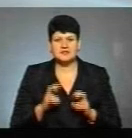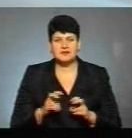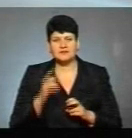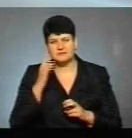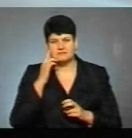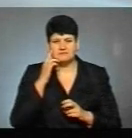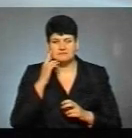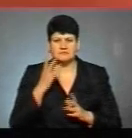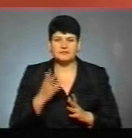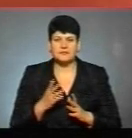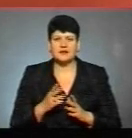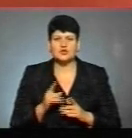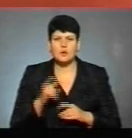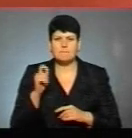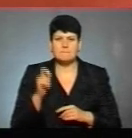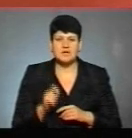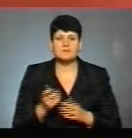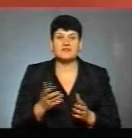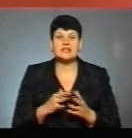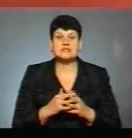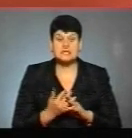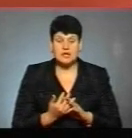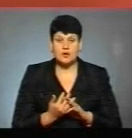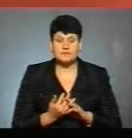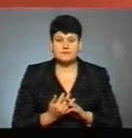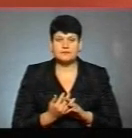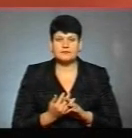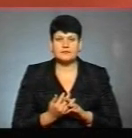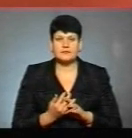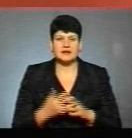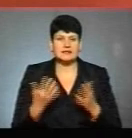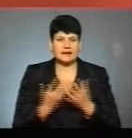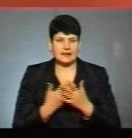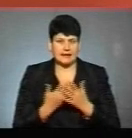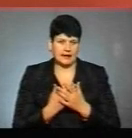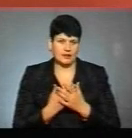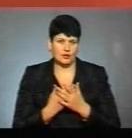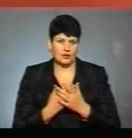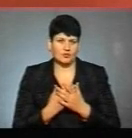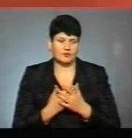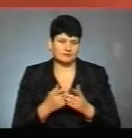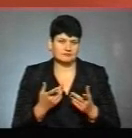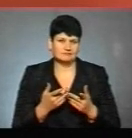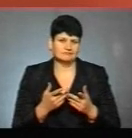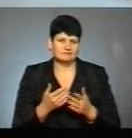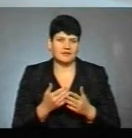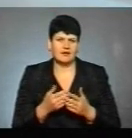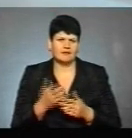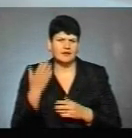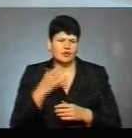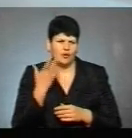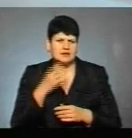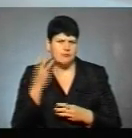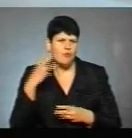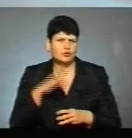що десь приїжджаємо в якесь село перед кіносеансом, а тоді була така мода, що все якусь лекцію